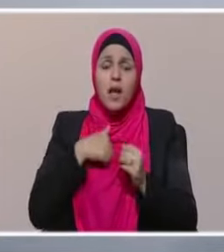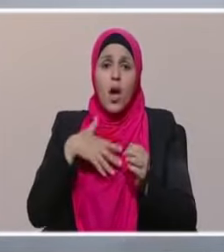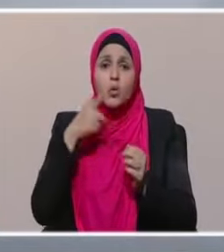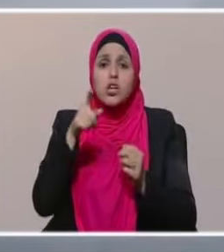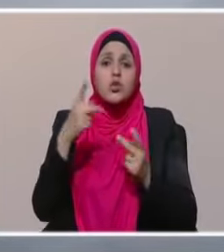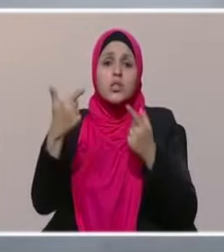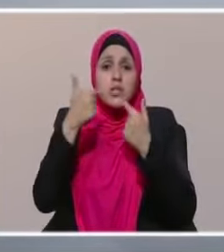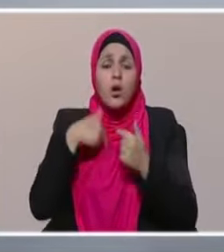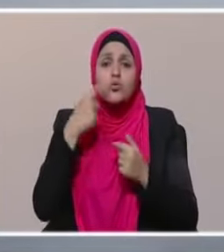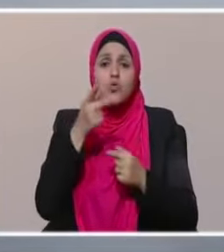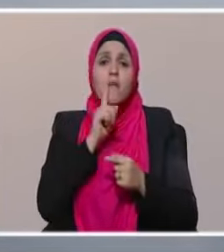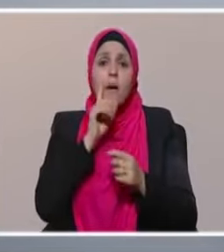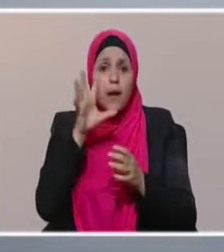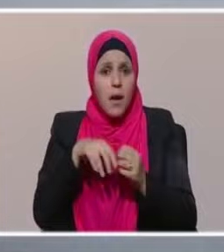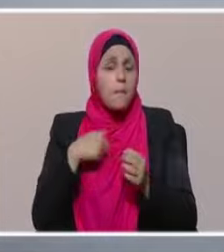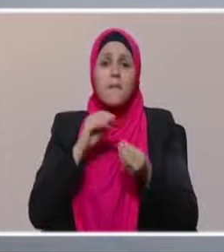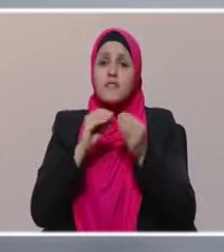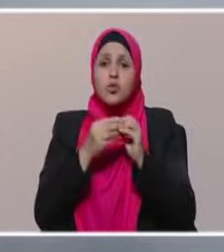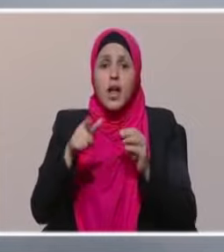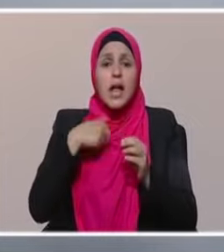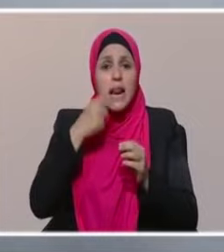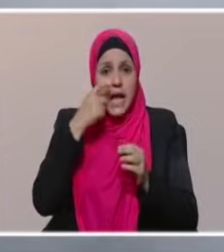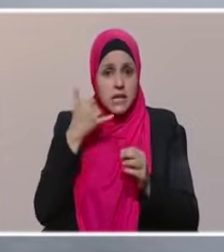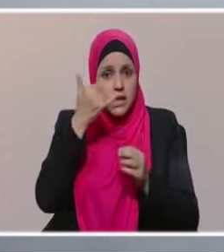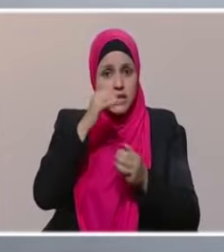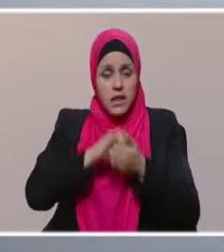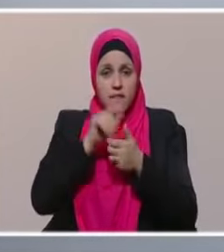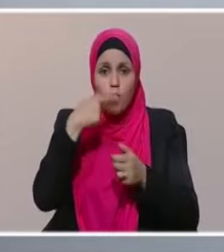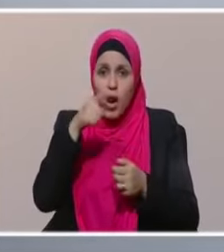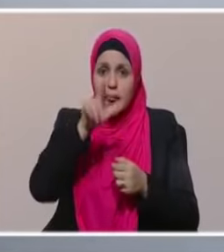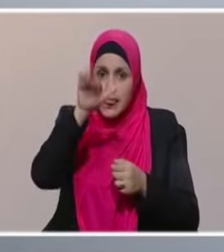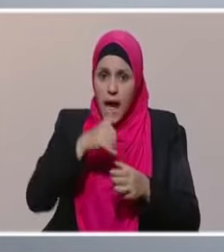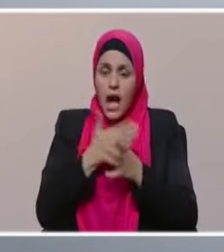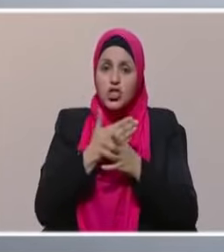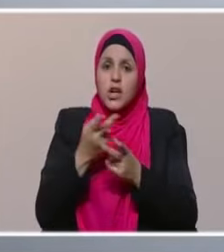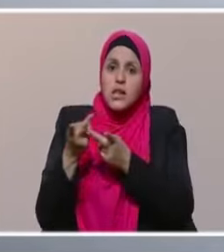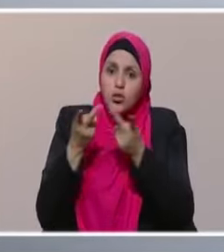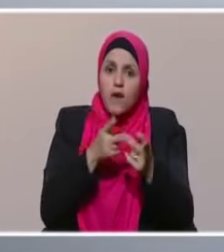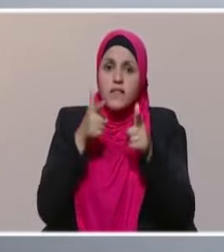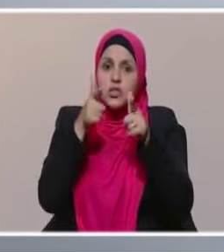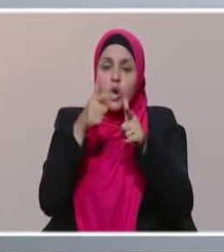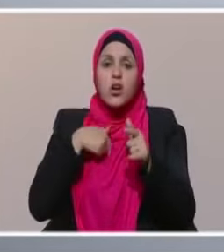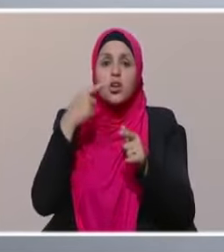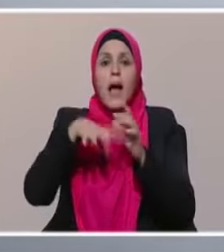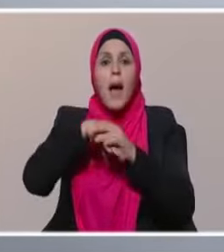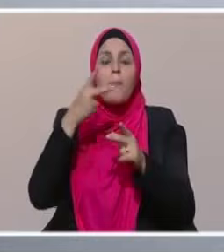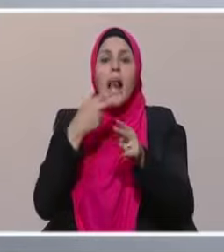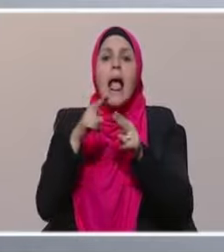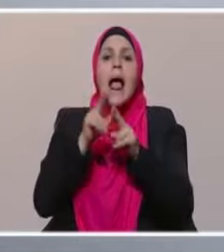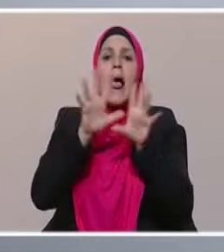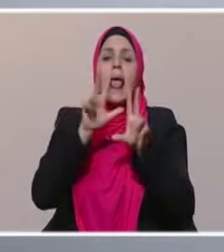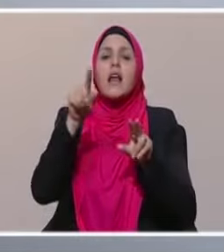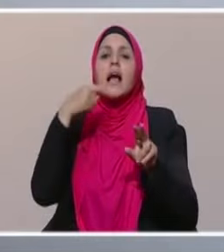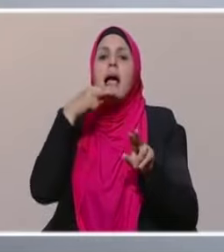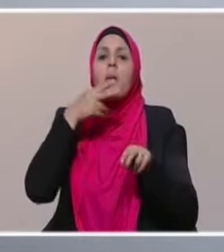عشان تشوف والدتك؟ تمام، مفيش مشكلة. ده الإعداد اللي اتفق معاك على كده، انك انت تيجي عشان نستضيفك، عشان تشوف نعمل تطلع في